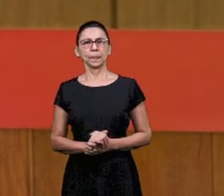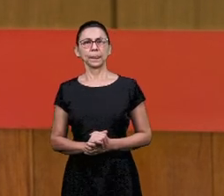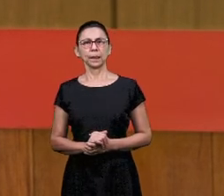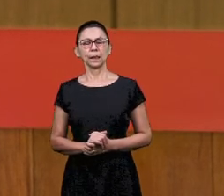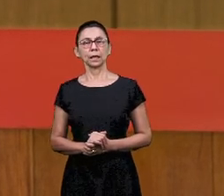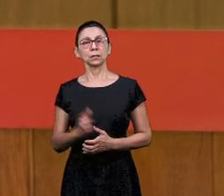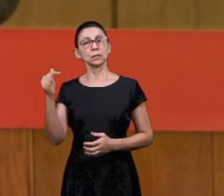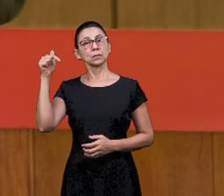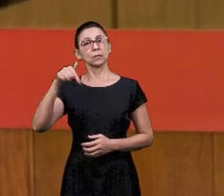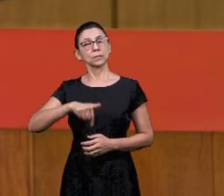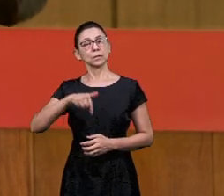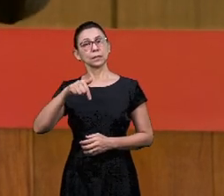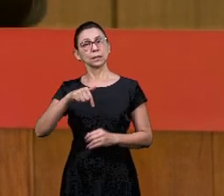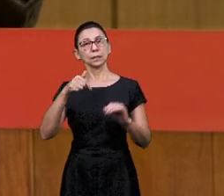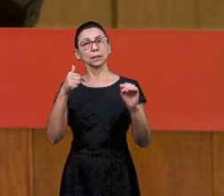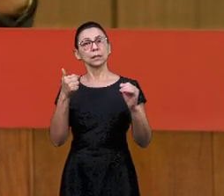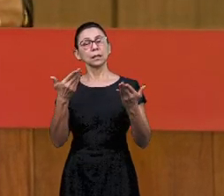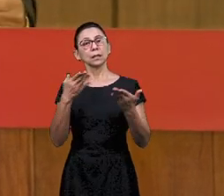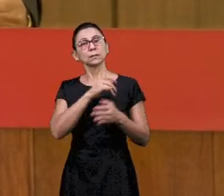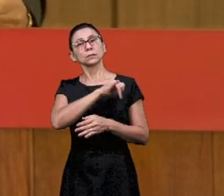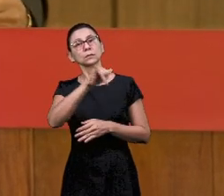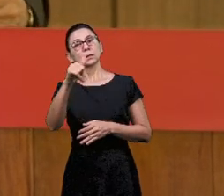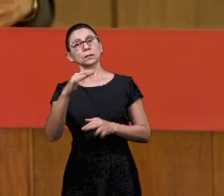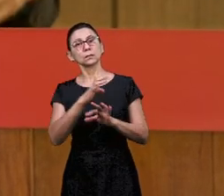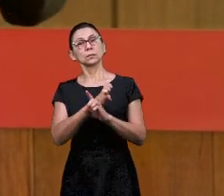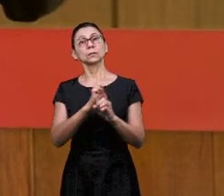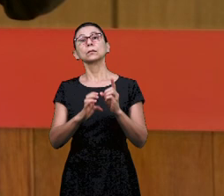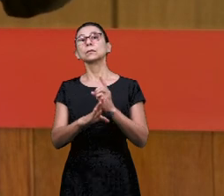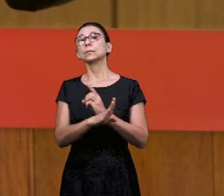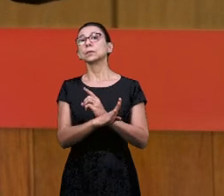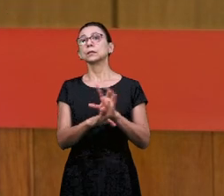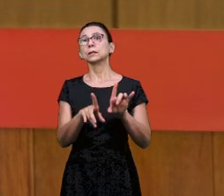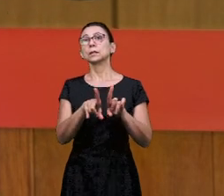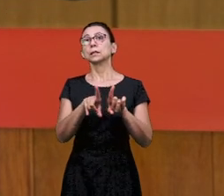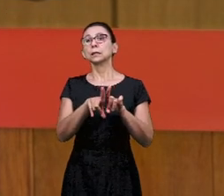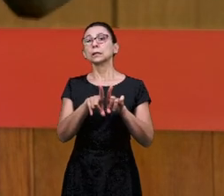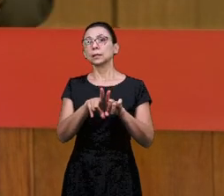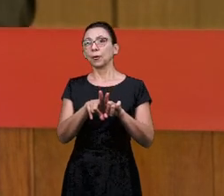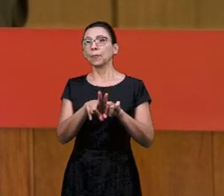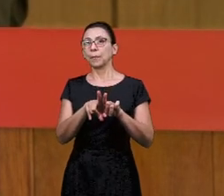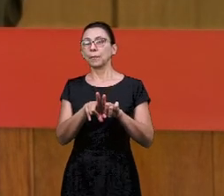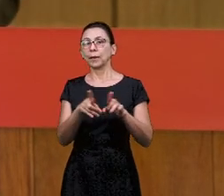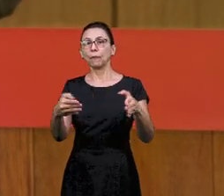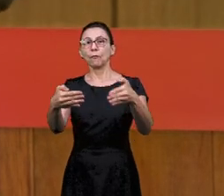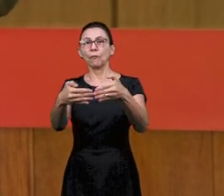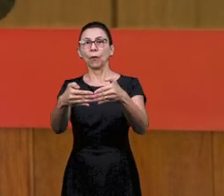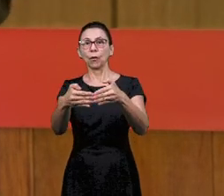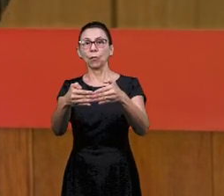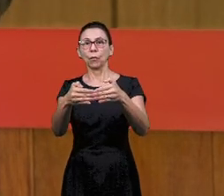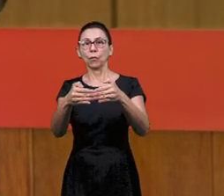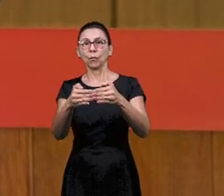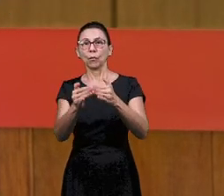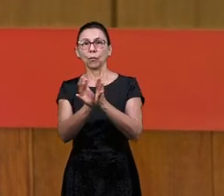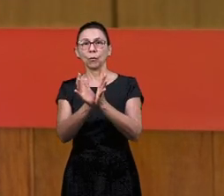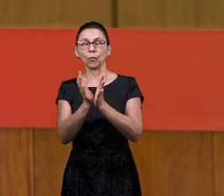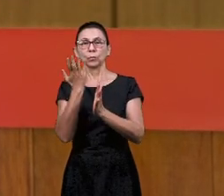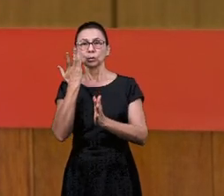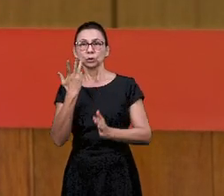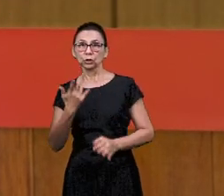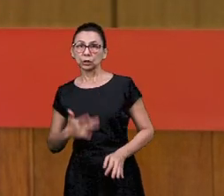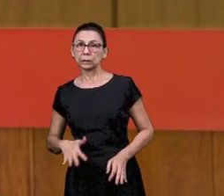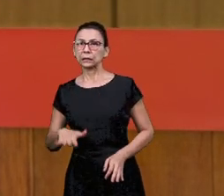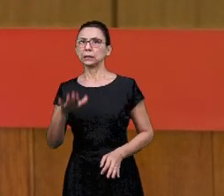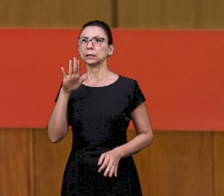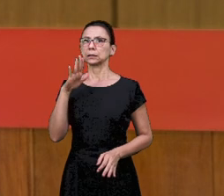frères et sœurs. Pourquoi? Parce que l'école biblique dominicale aussi, elle touche les enfants. Et nous avons beaucoup d'intérêt dans le travail avec